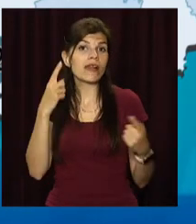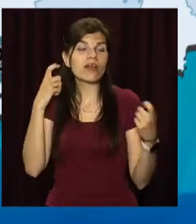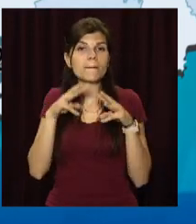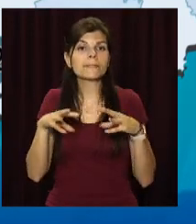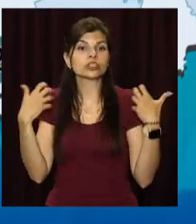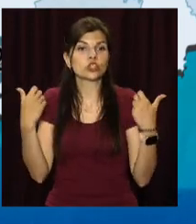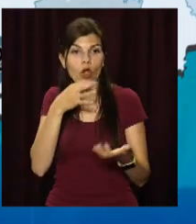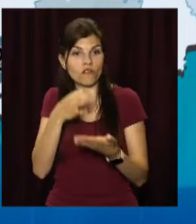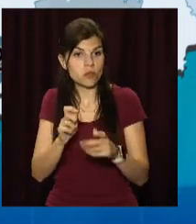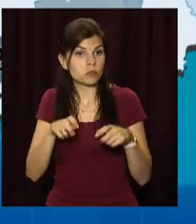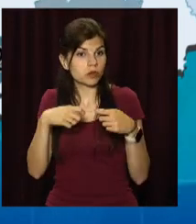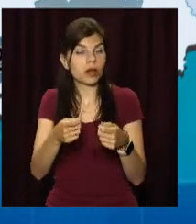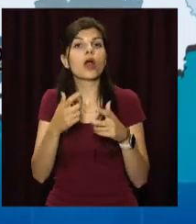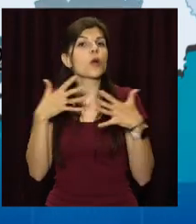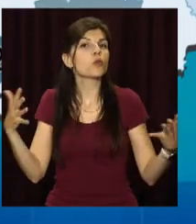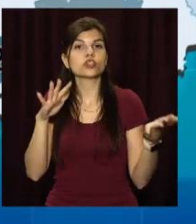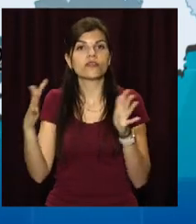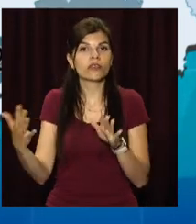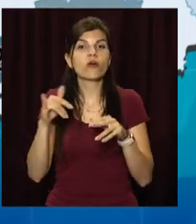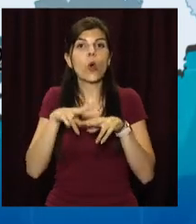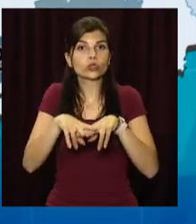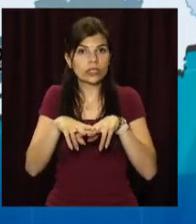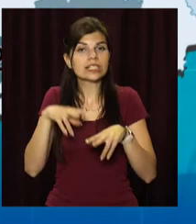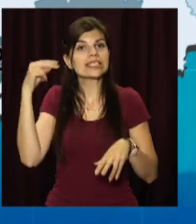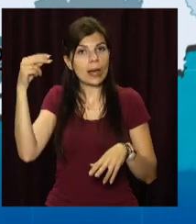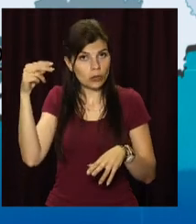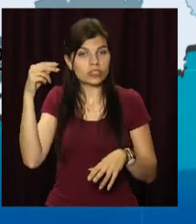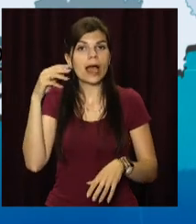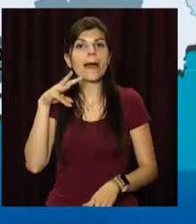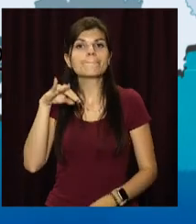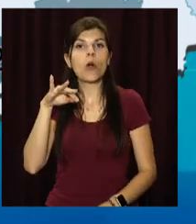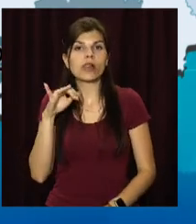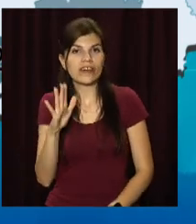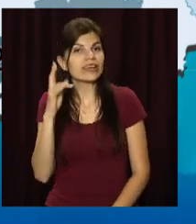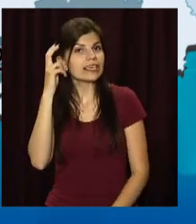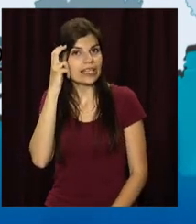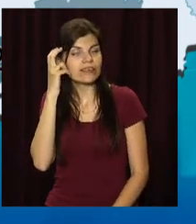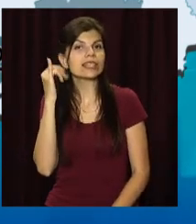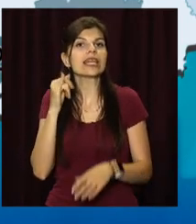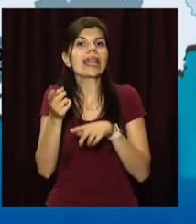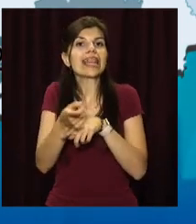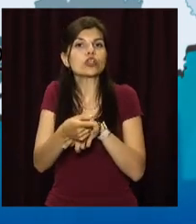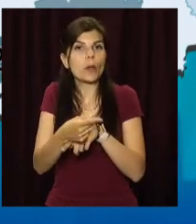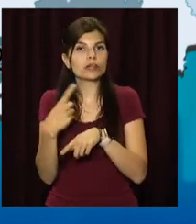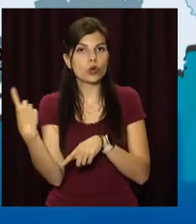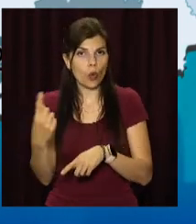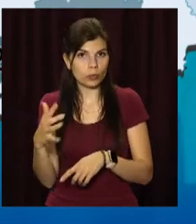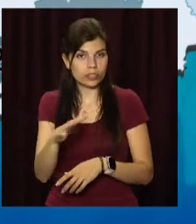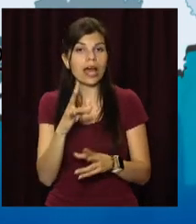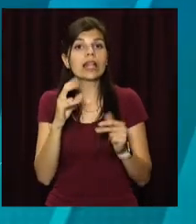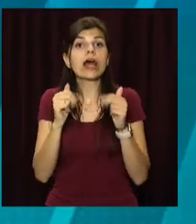Мінохорони здоров'я. Найбільше випадків у столиці – Запорізькій, Миколаївській, Київській та Тернопільській областях.